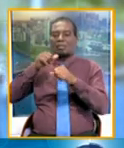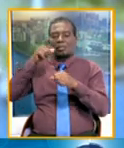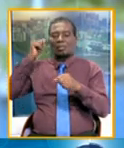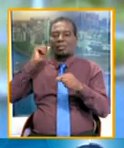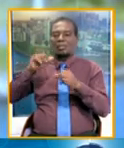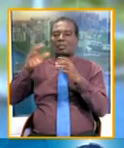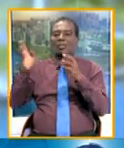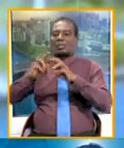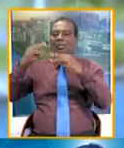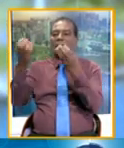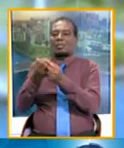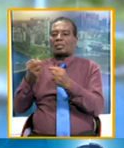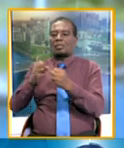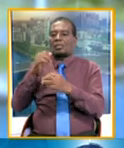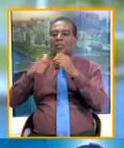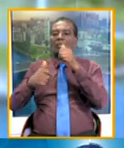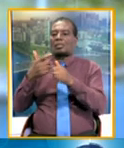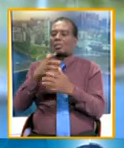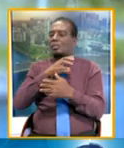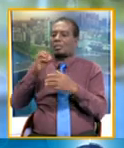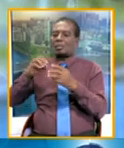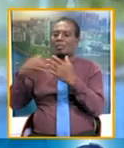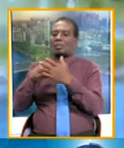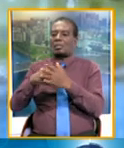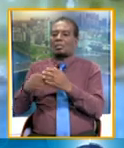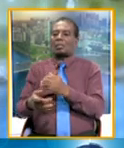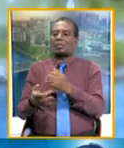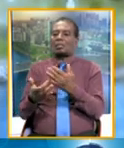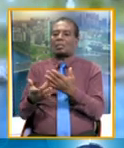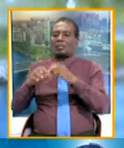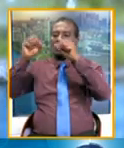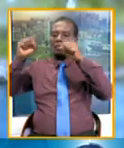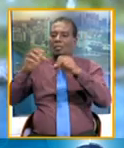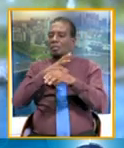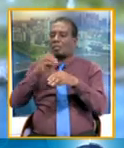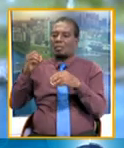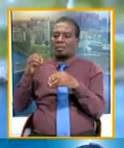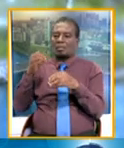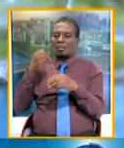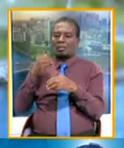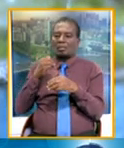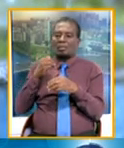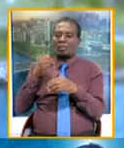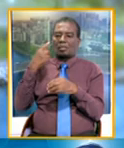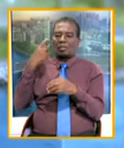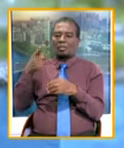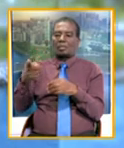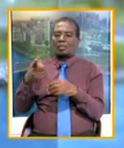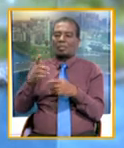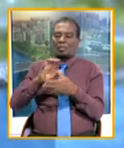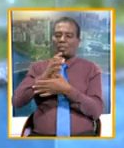un atelier de validation des documents de la nouvelle stratégie. Le reportage de Marie-Ange Kouakou est commenté par Cheikh